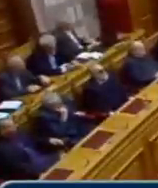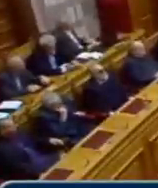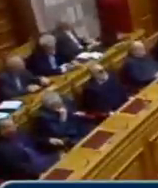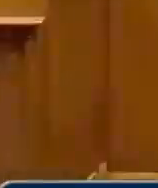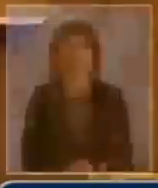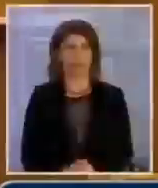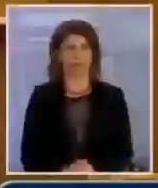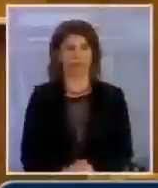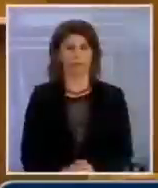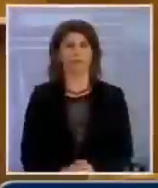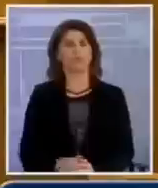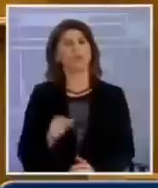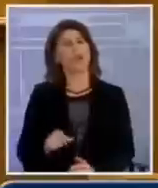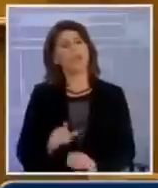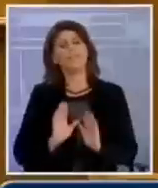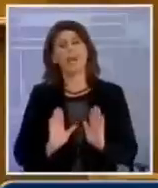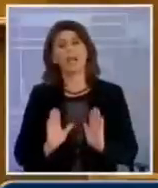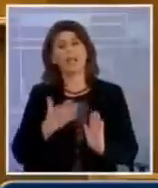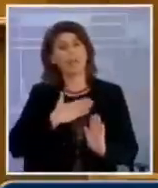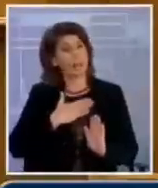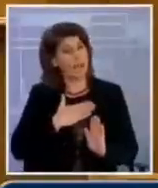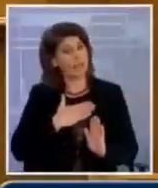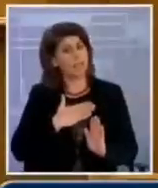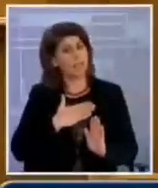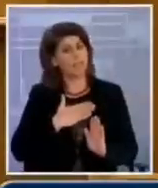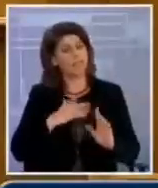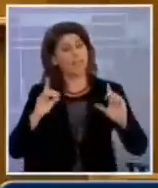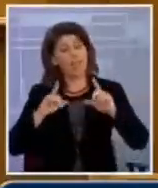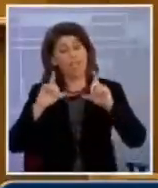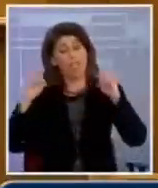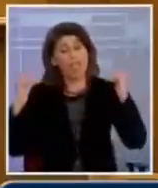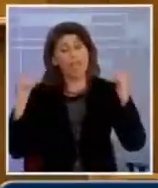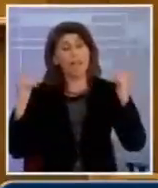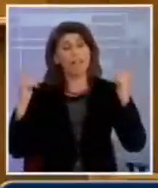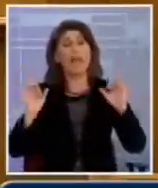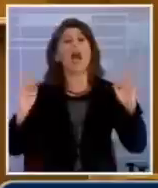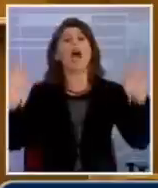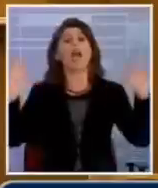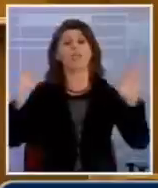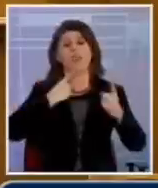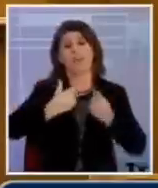Αυτά είναι για μας ιερές και αδιαπραγμάτευτες αξίες.